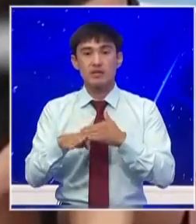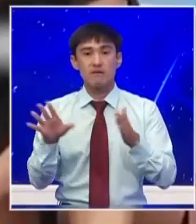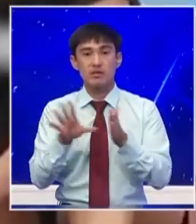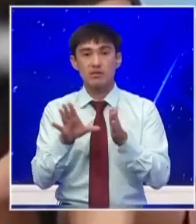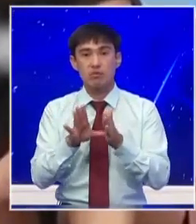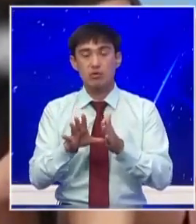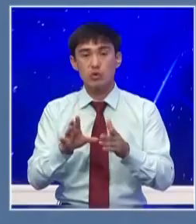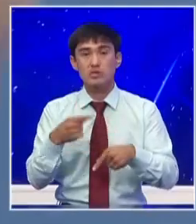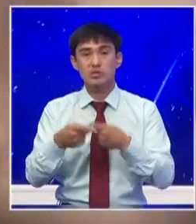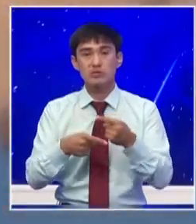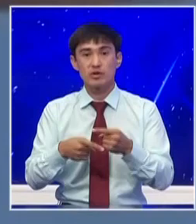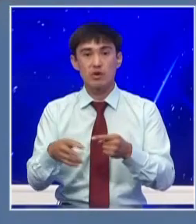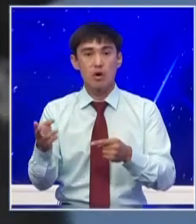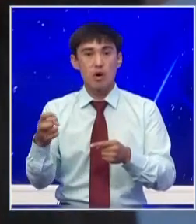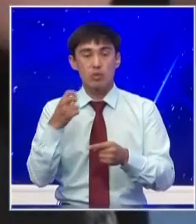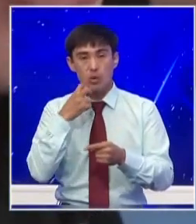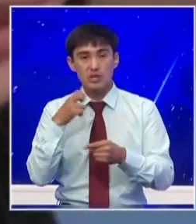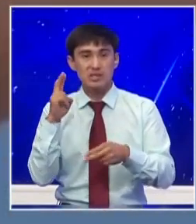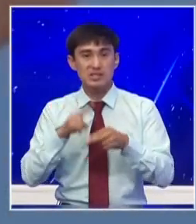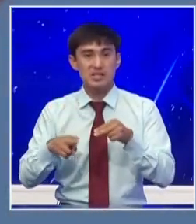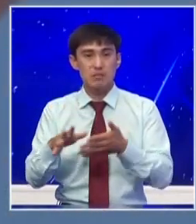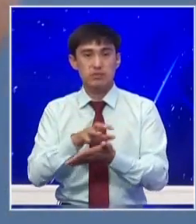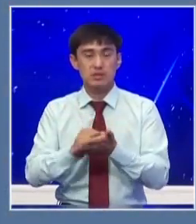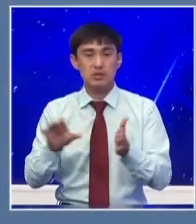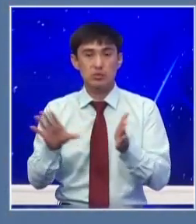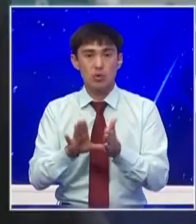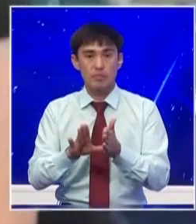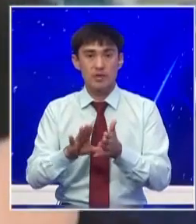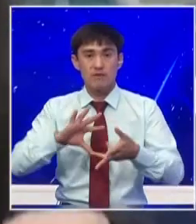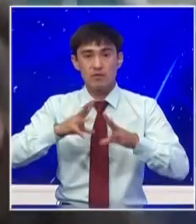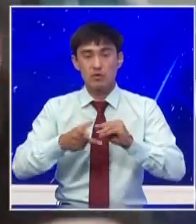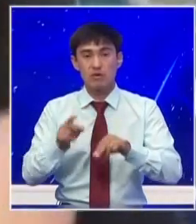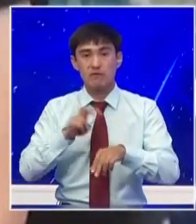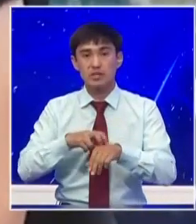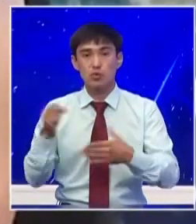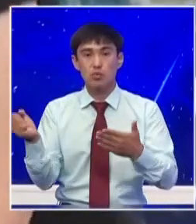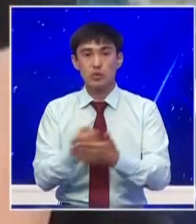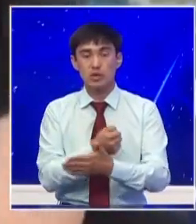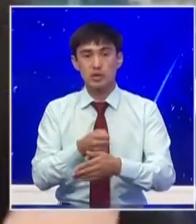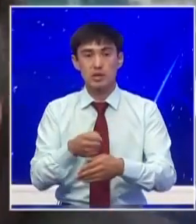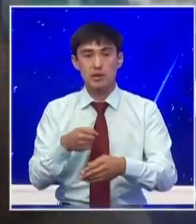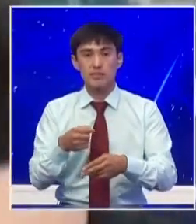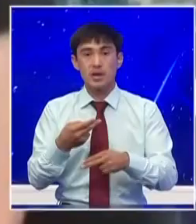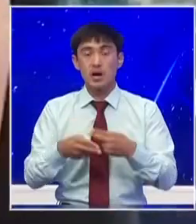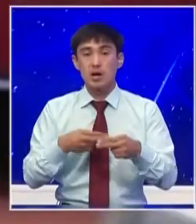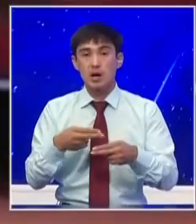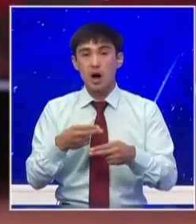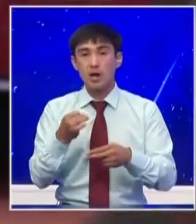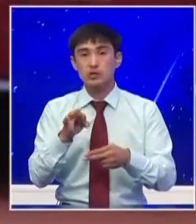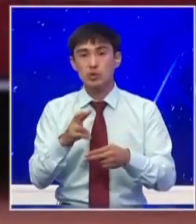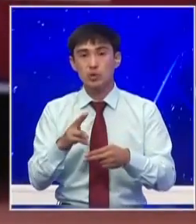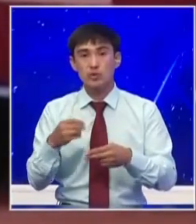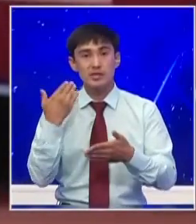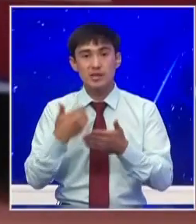высоковольтный провод, из-за чего ее ноги сильно поразило током. В итоге врачам пришлось ампутировать конечности. Но Айсулу